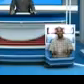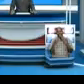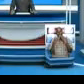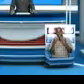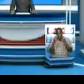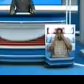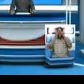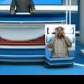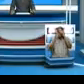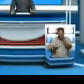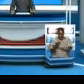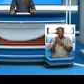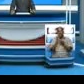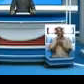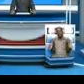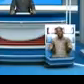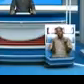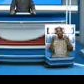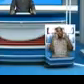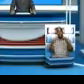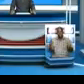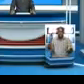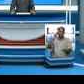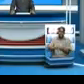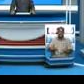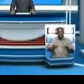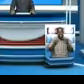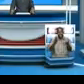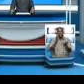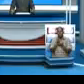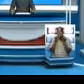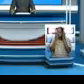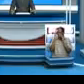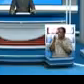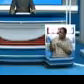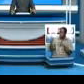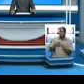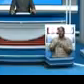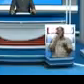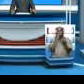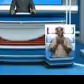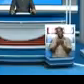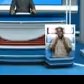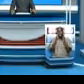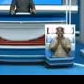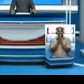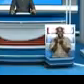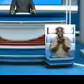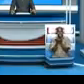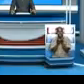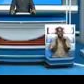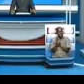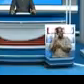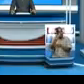Mkwebaza kukira na febu wega teo wega genze nga tuga kudira mumba dekute sa jujuri ya mzoga wa sumira mbaga liza sande nonji atera atu dingane